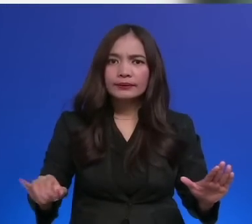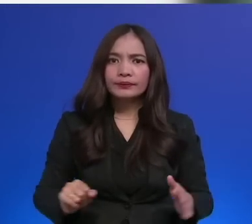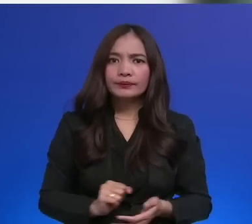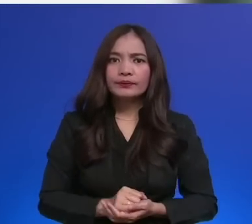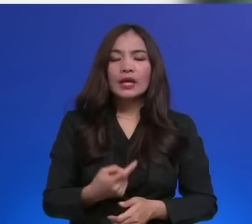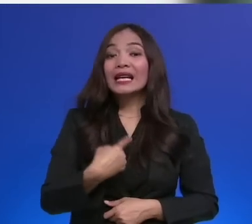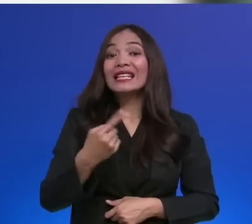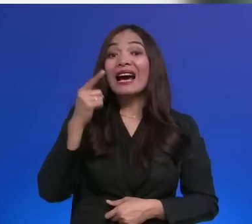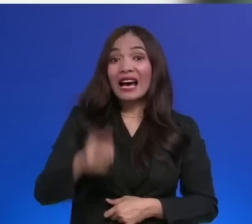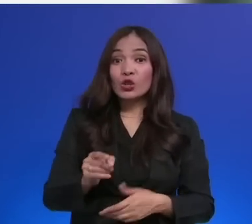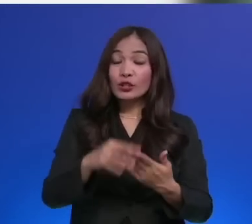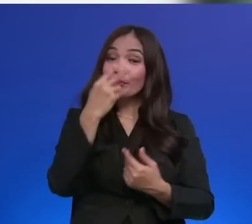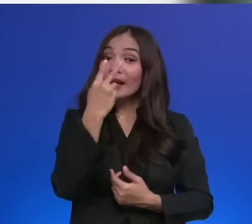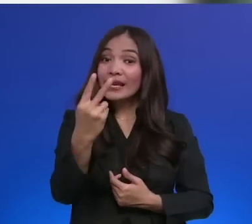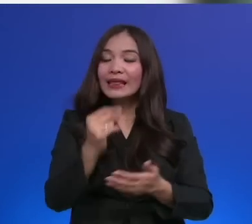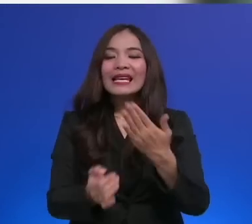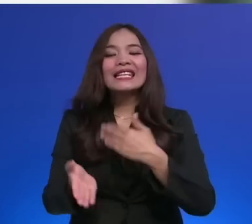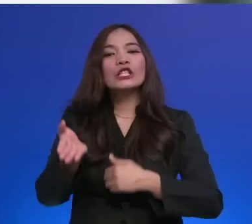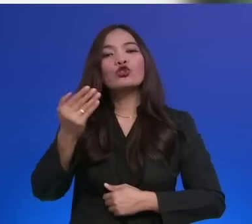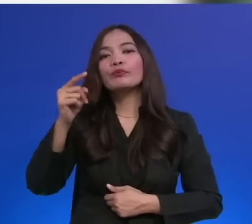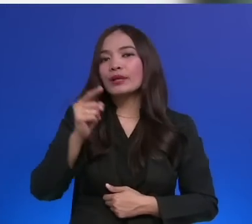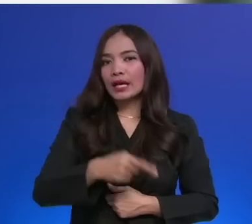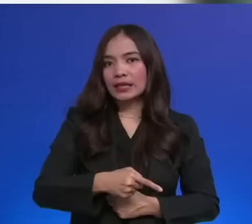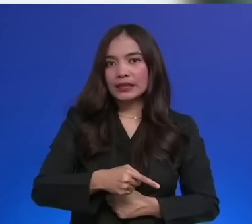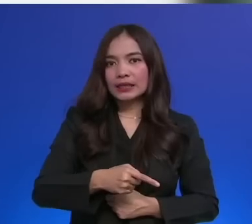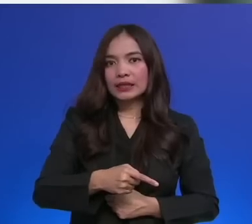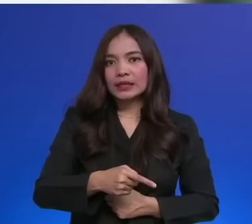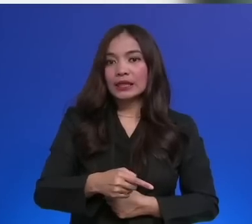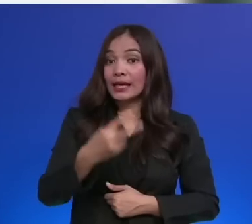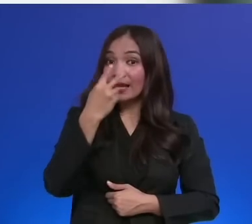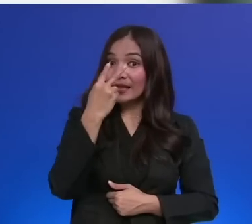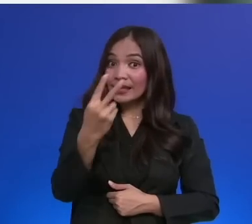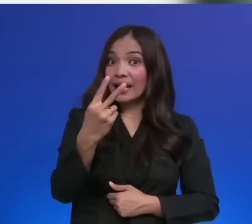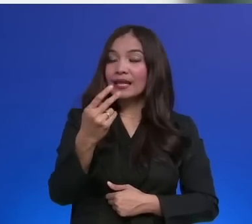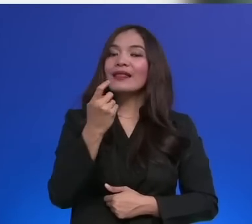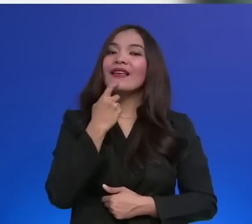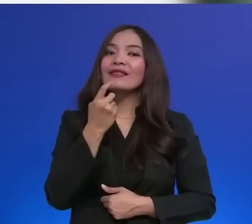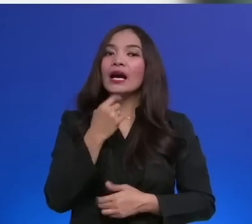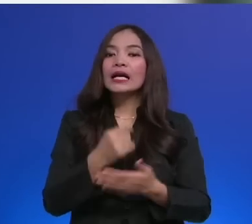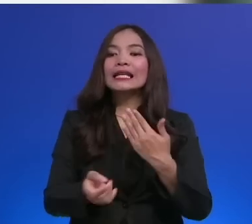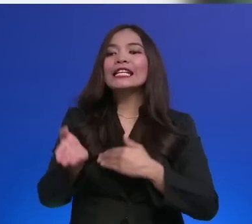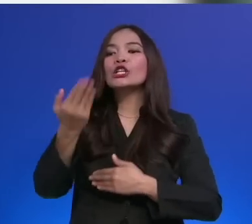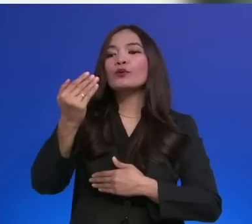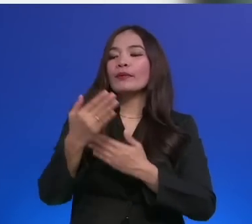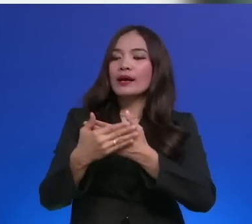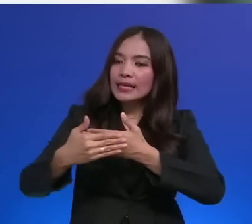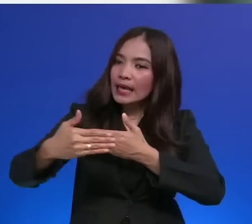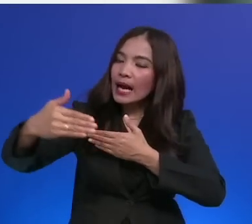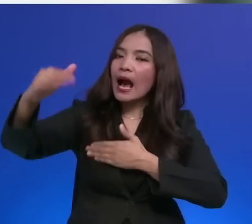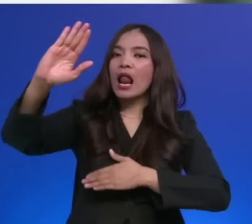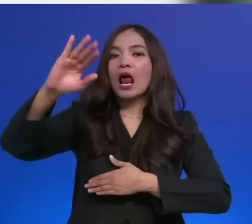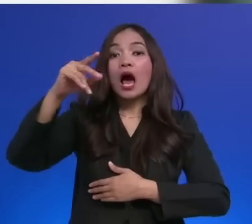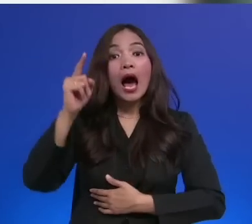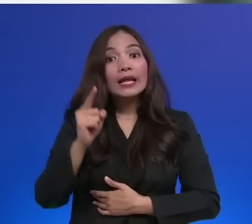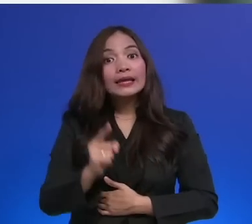Kita harus memandang hidup ini dari sudut pandang kekekalan, atau dari kacamata kekekalan, atau